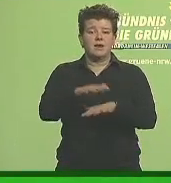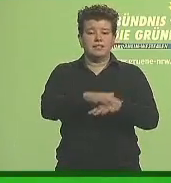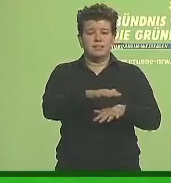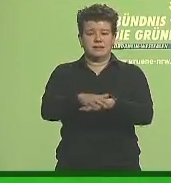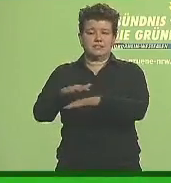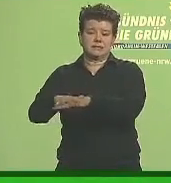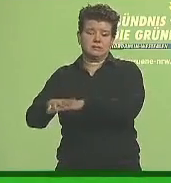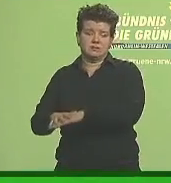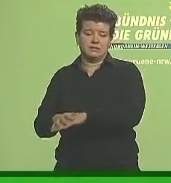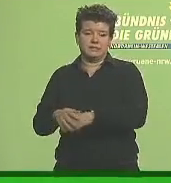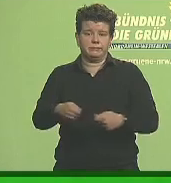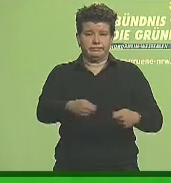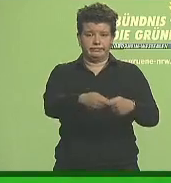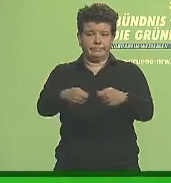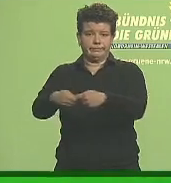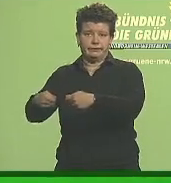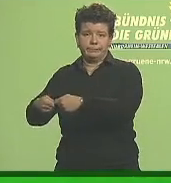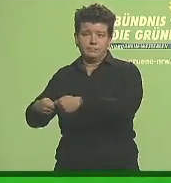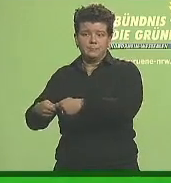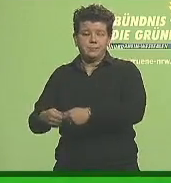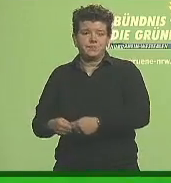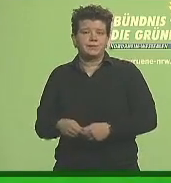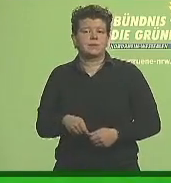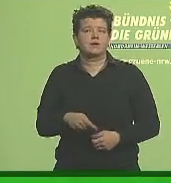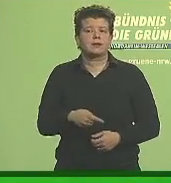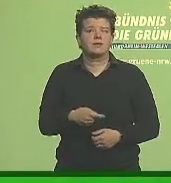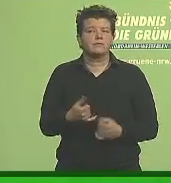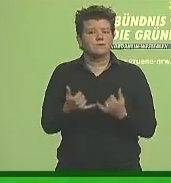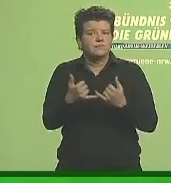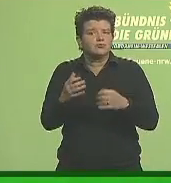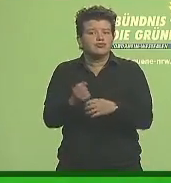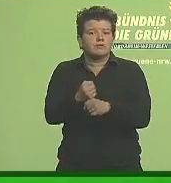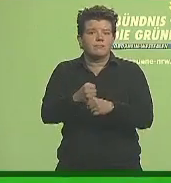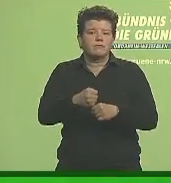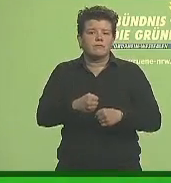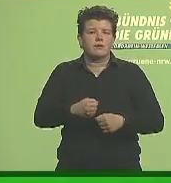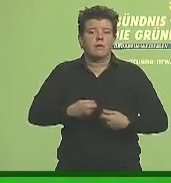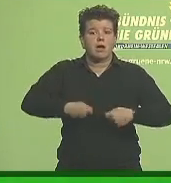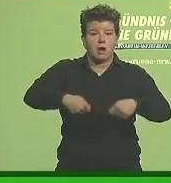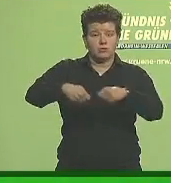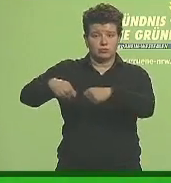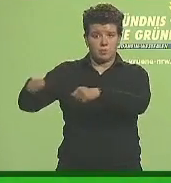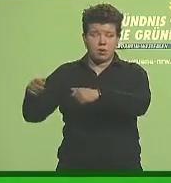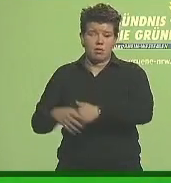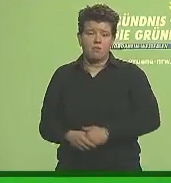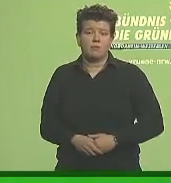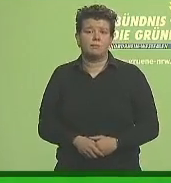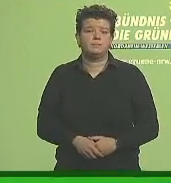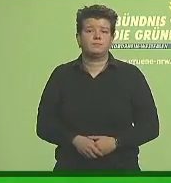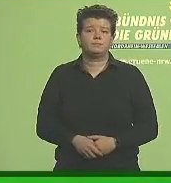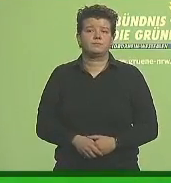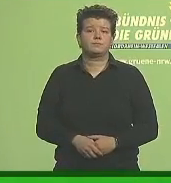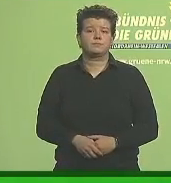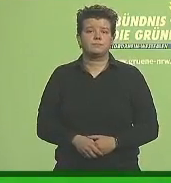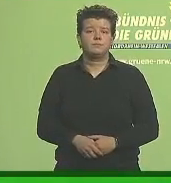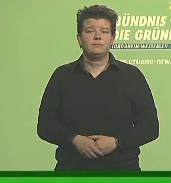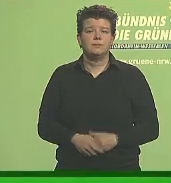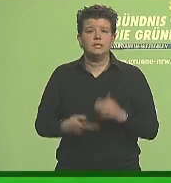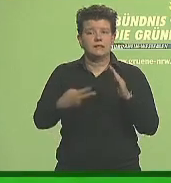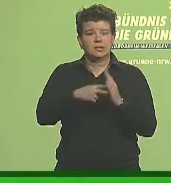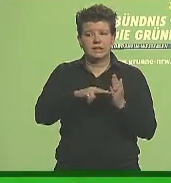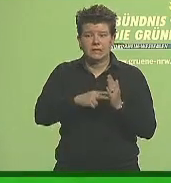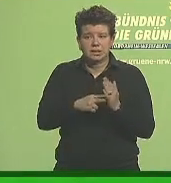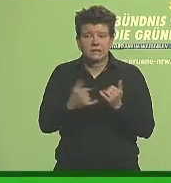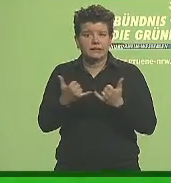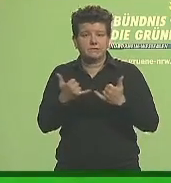und auch überwiegend auf vorhandenen Leitungen. Das heißt, wer die Mehr des Netzausbaus der technisch nicht geht und nicht bezahlbar ist,